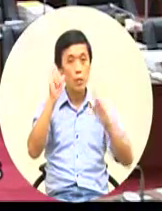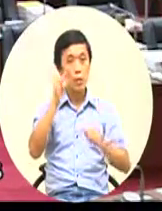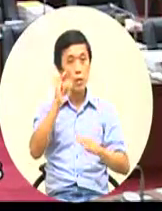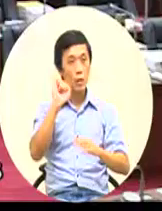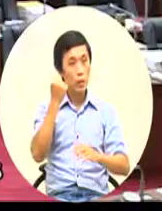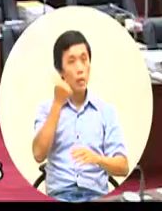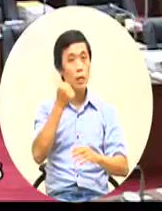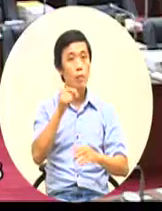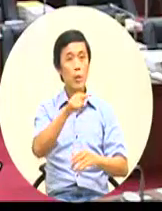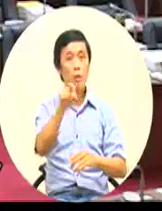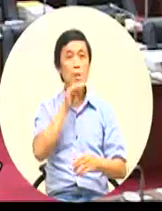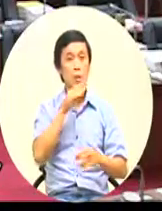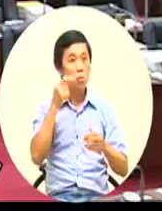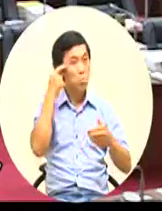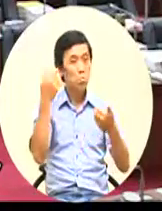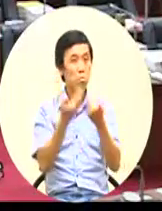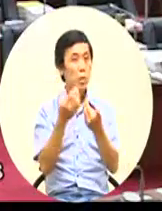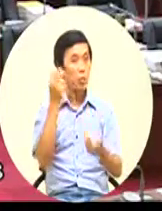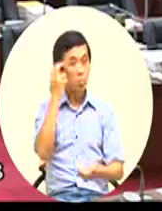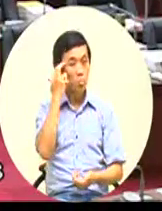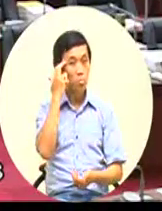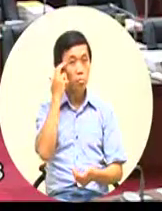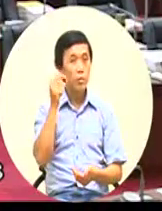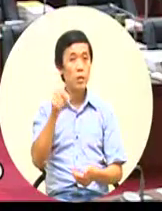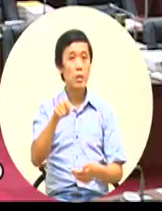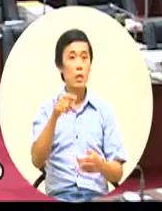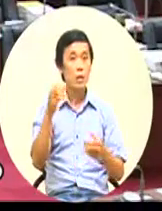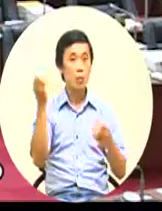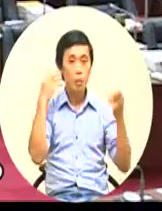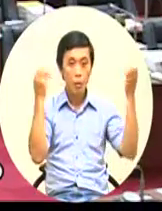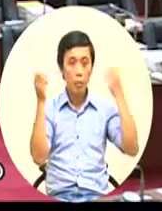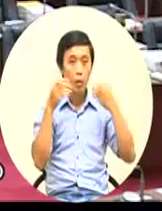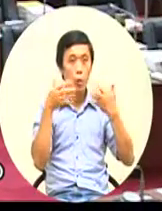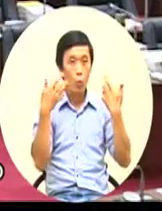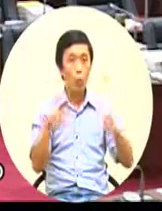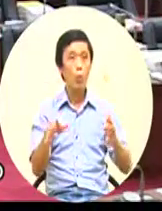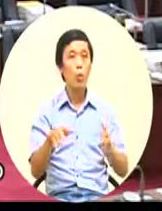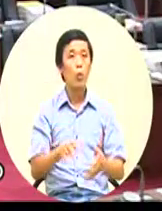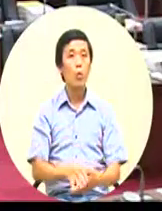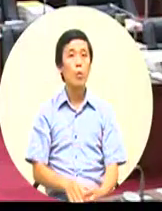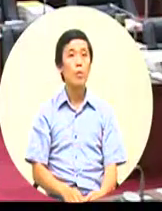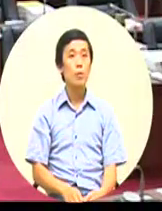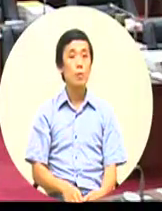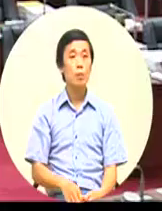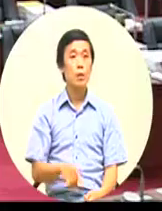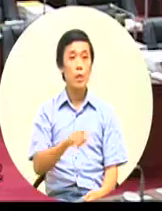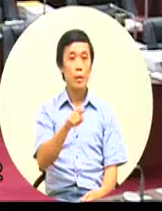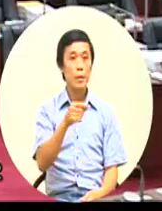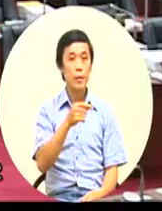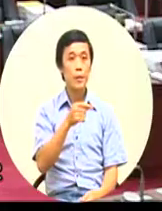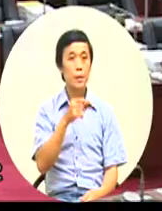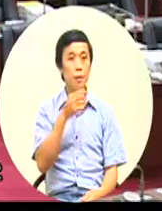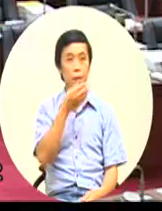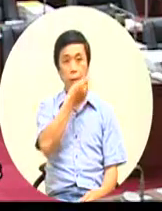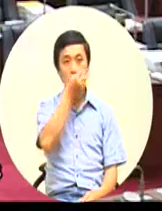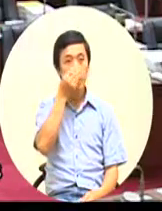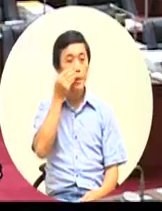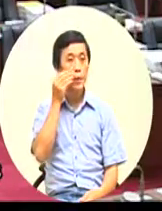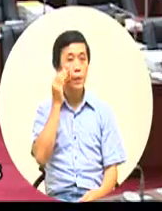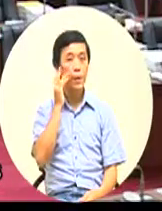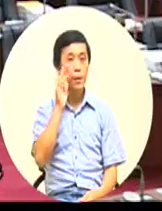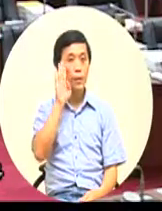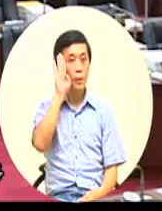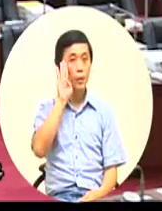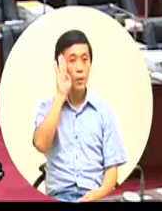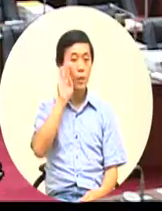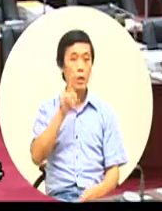反对而反对，这个声音哦，咱听够侪啊。所以哦，变成讲无理取闹，硬要叫咱讲